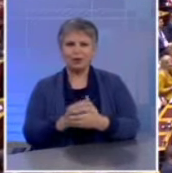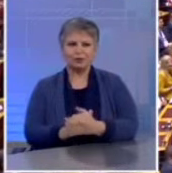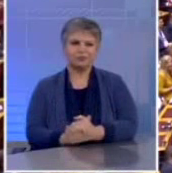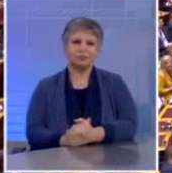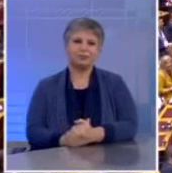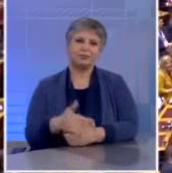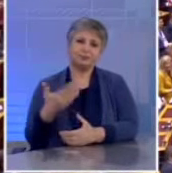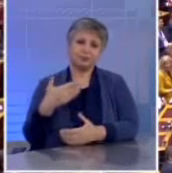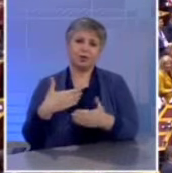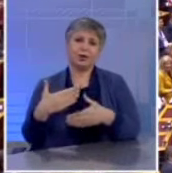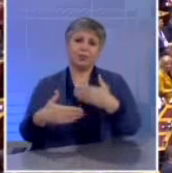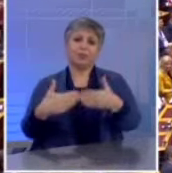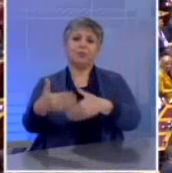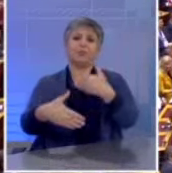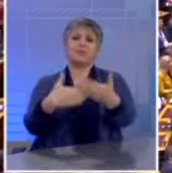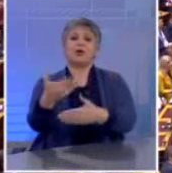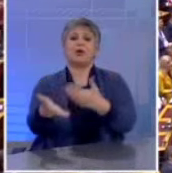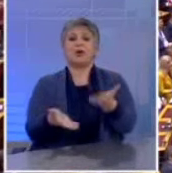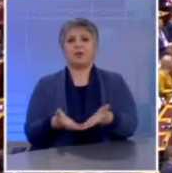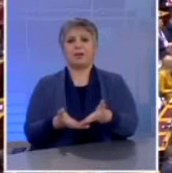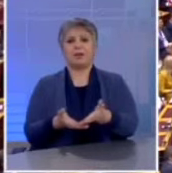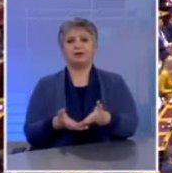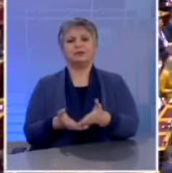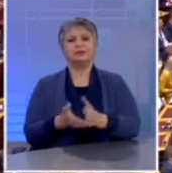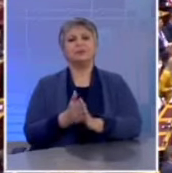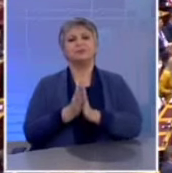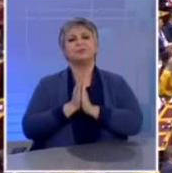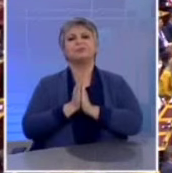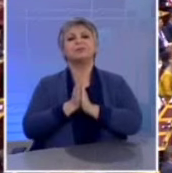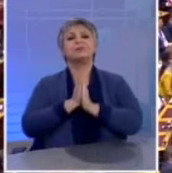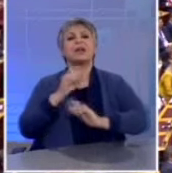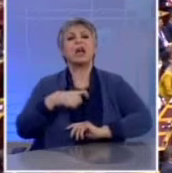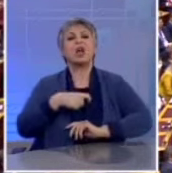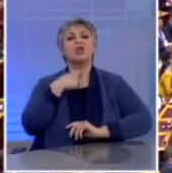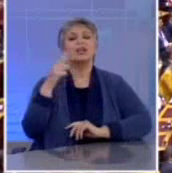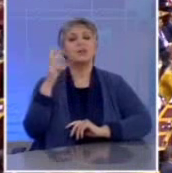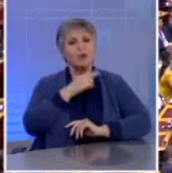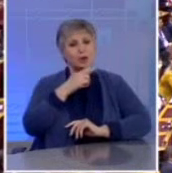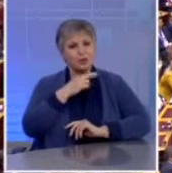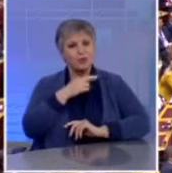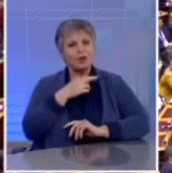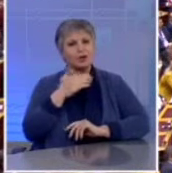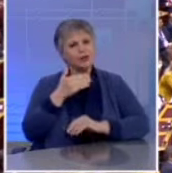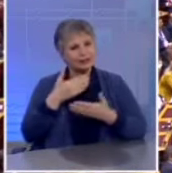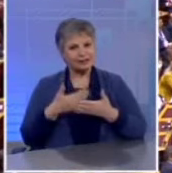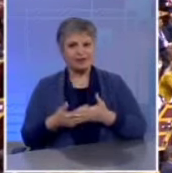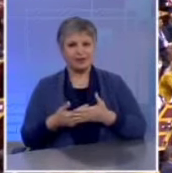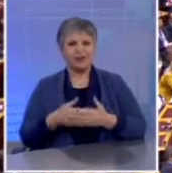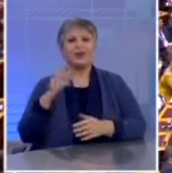Έλα, προχωράμε κύριε Πρωθυπουργέ να επισπεύσετε. Ευχαριστώ. Έχετε χάσει το μέτρημα. Ήσυχα,